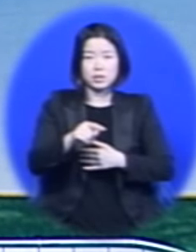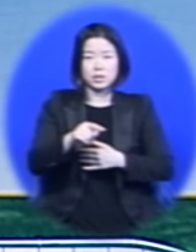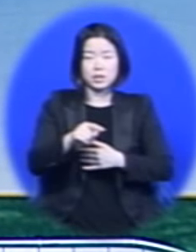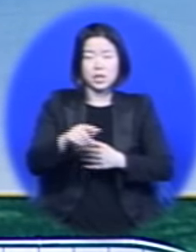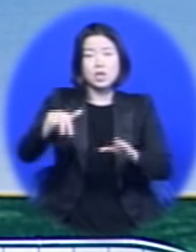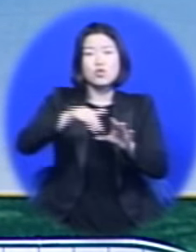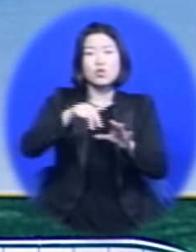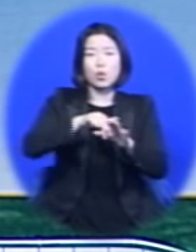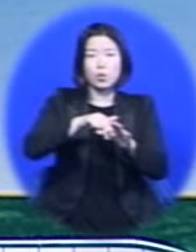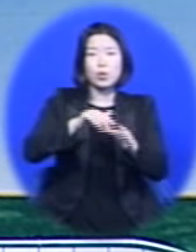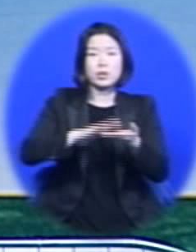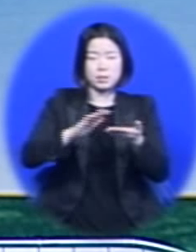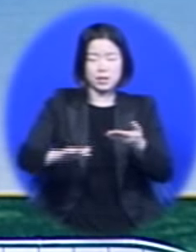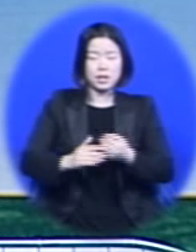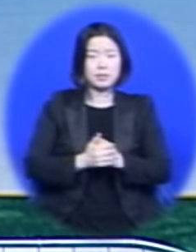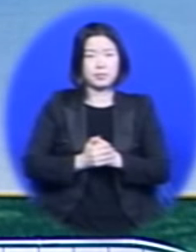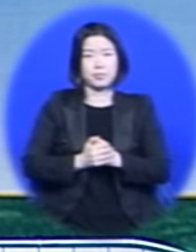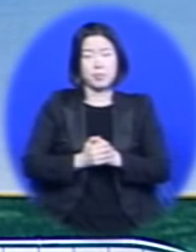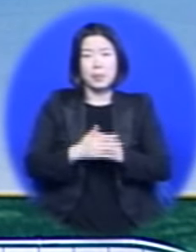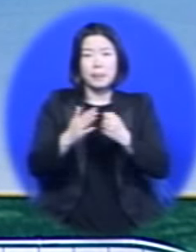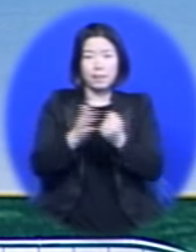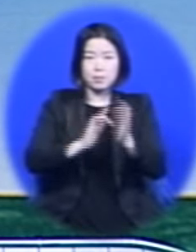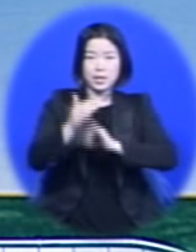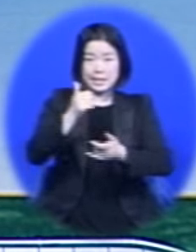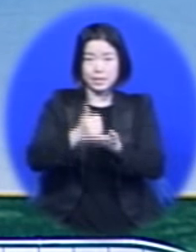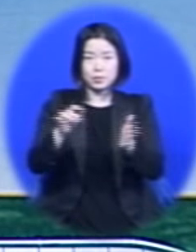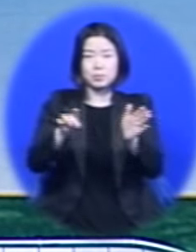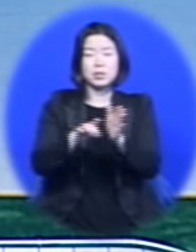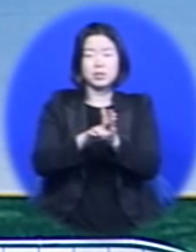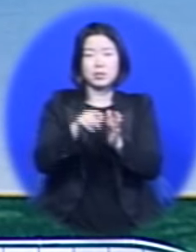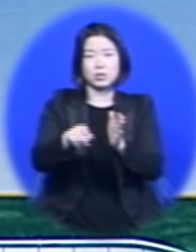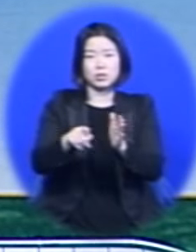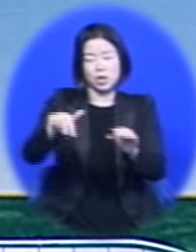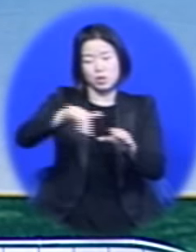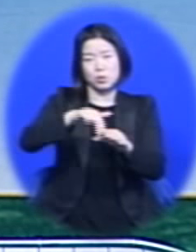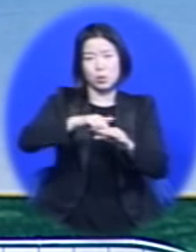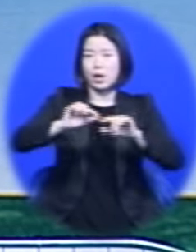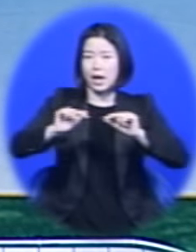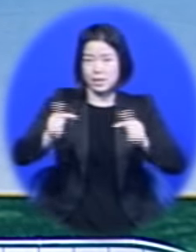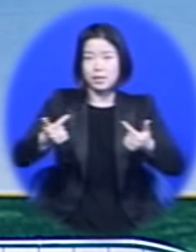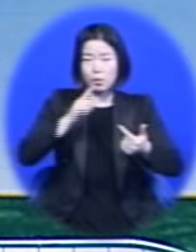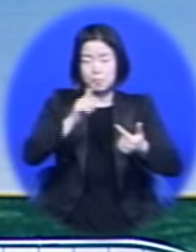사실 종교입니다. 그래서 예수를 믿는 것은 종교가 아니라고 말을 하는 거죠.